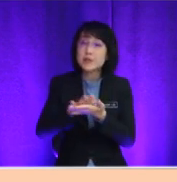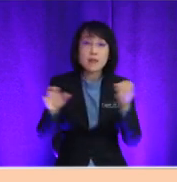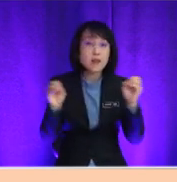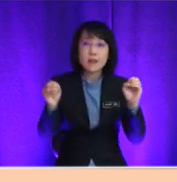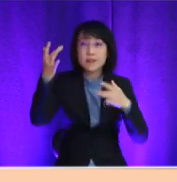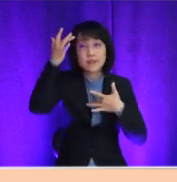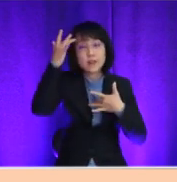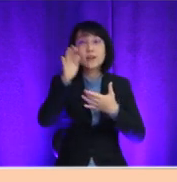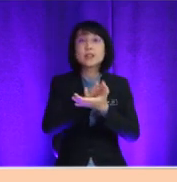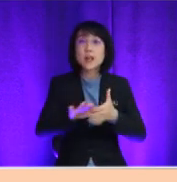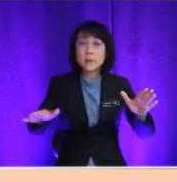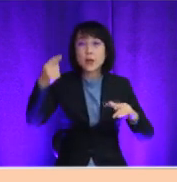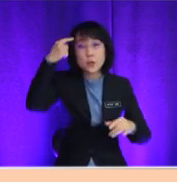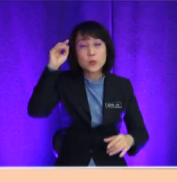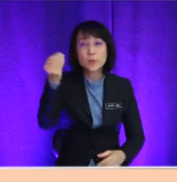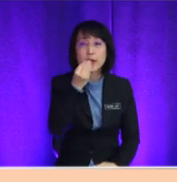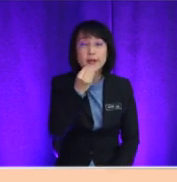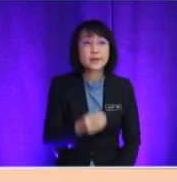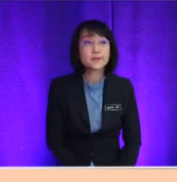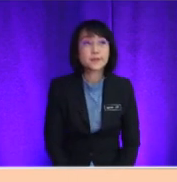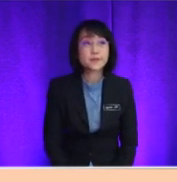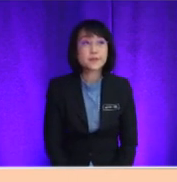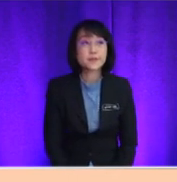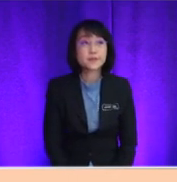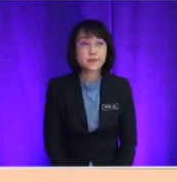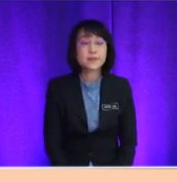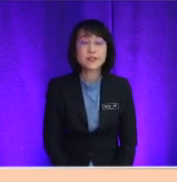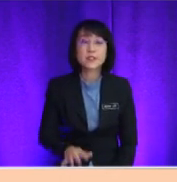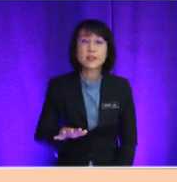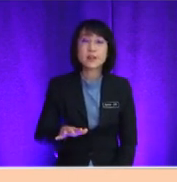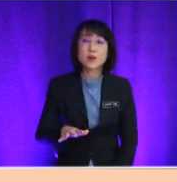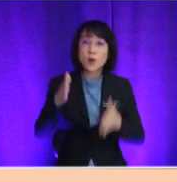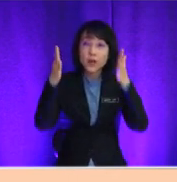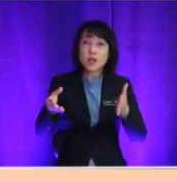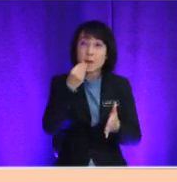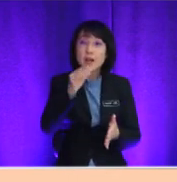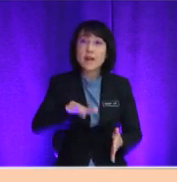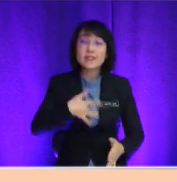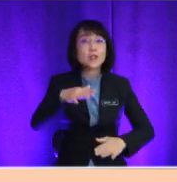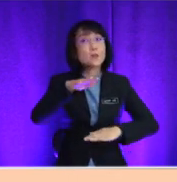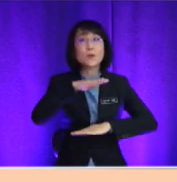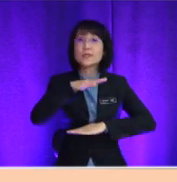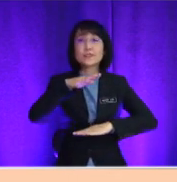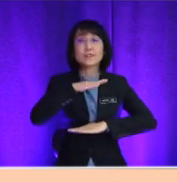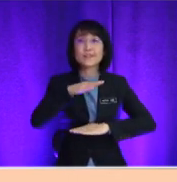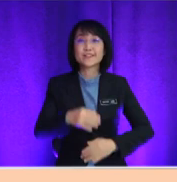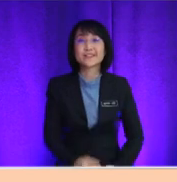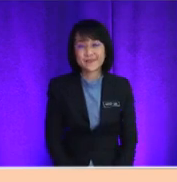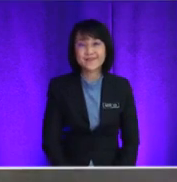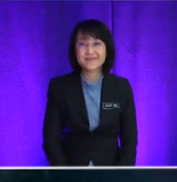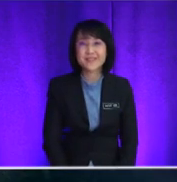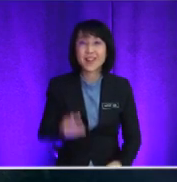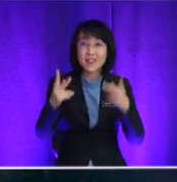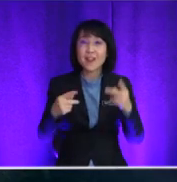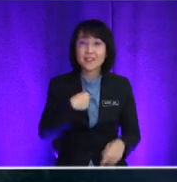selamatlah tetap makanan kita dan seterusnya akan memberi kepuasan kepada pelanggan kalau saya pelanggan saya bagi 5 bintang